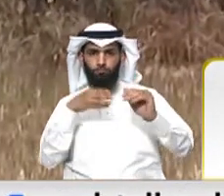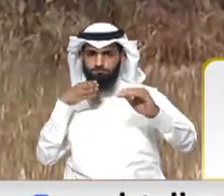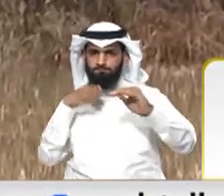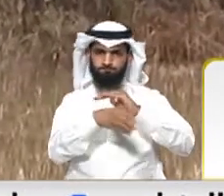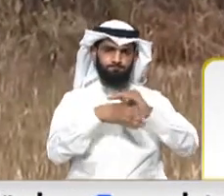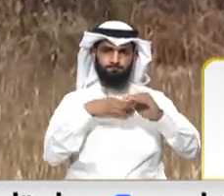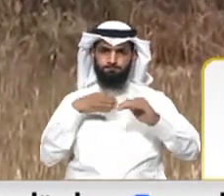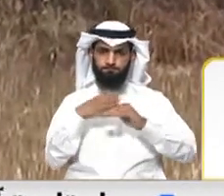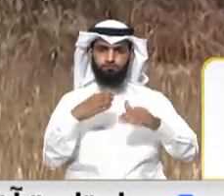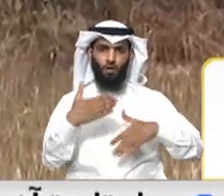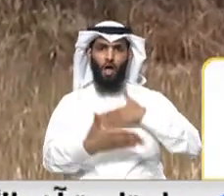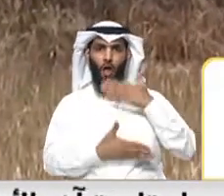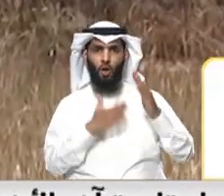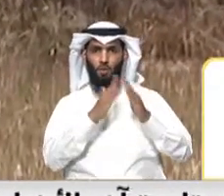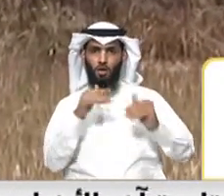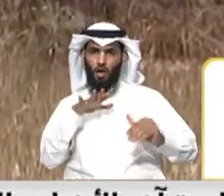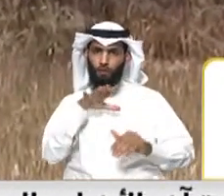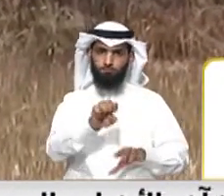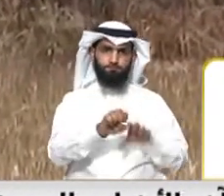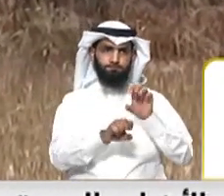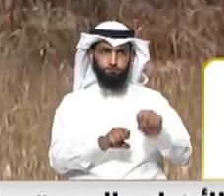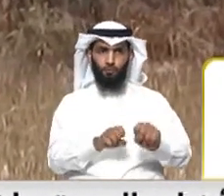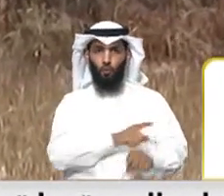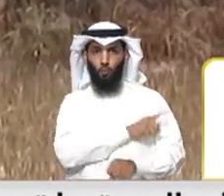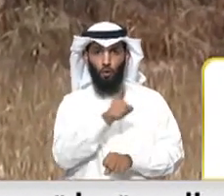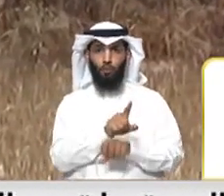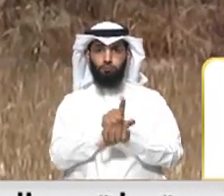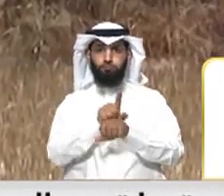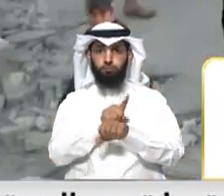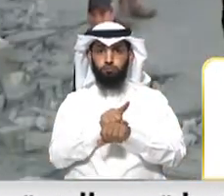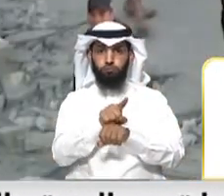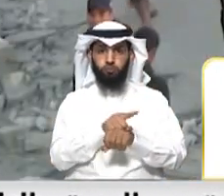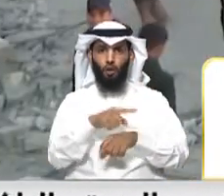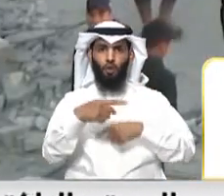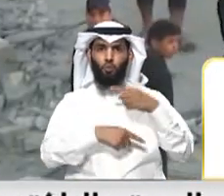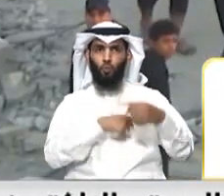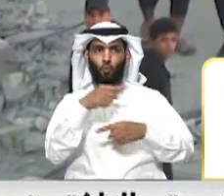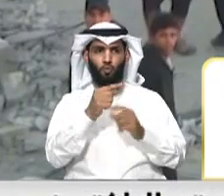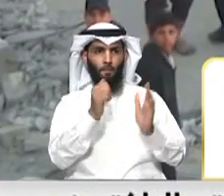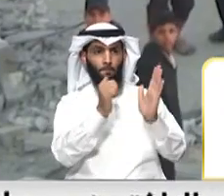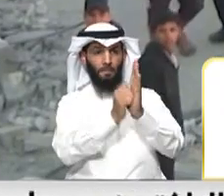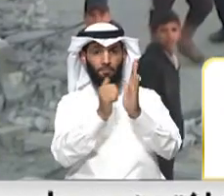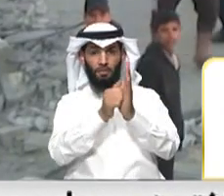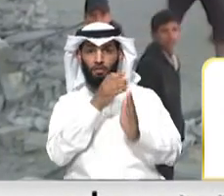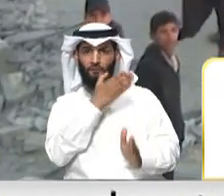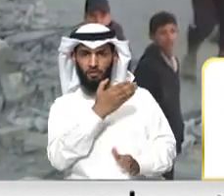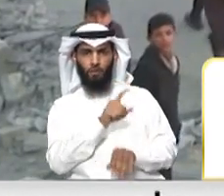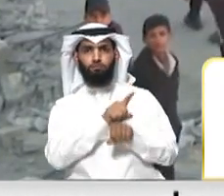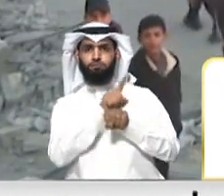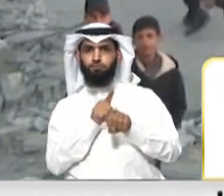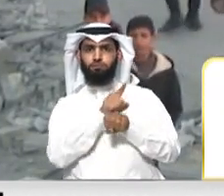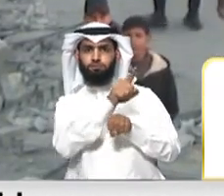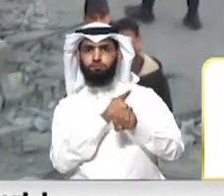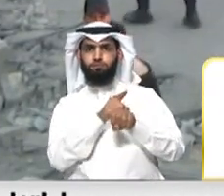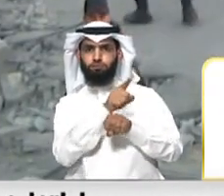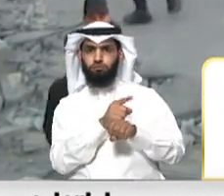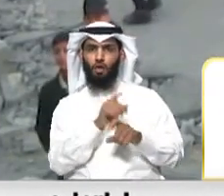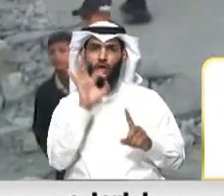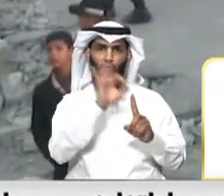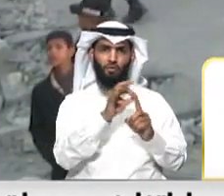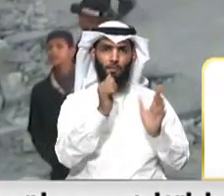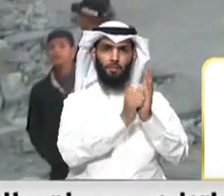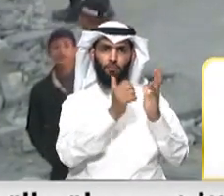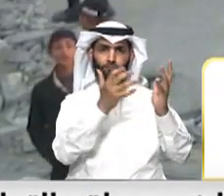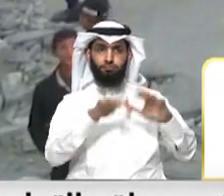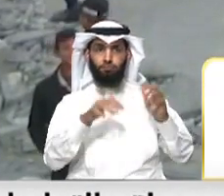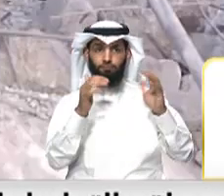تقصف المدفعية الإسرائيلية بشكل متواصل المربعات السكنية ومنازل المدنيين في المخيم